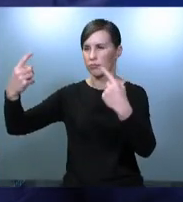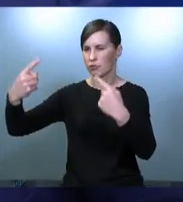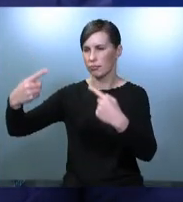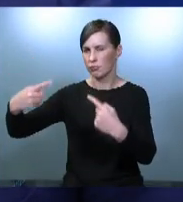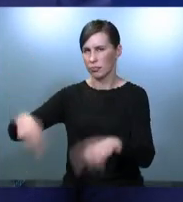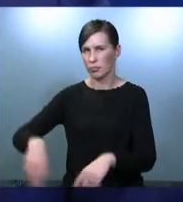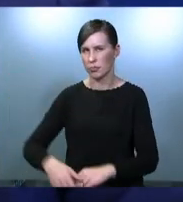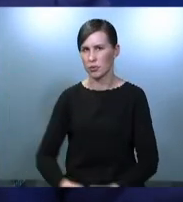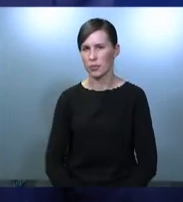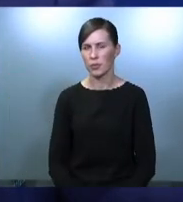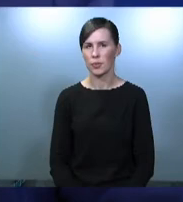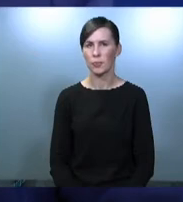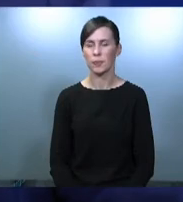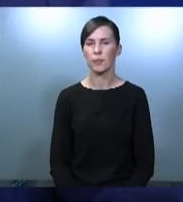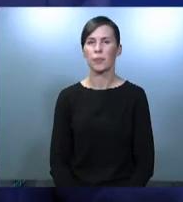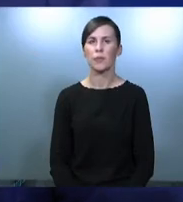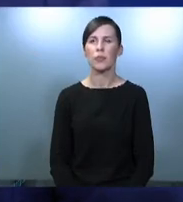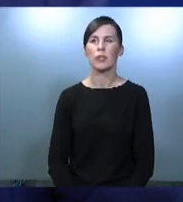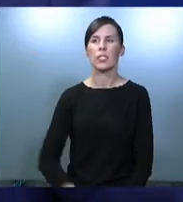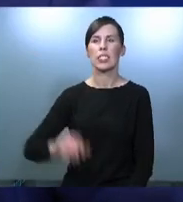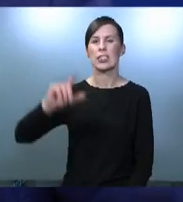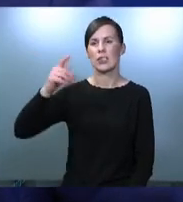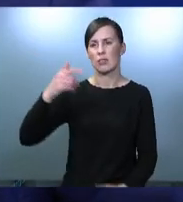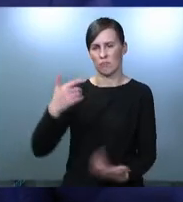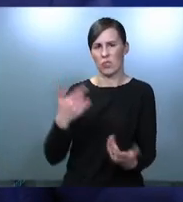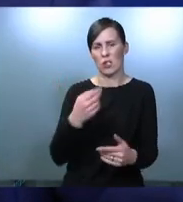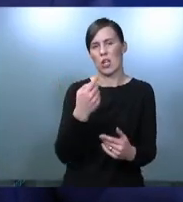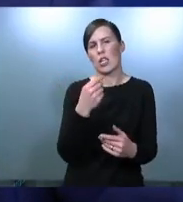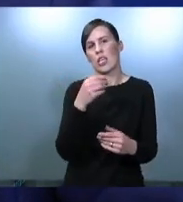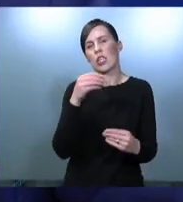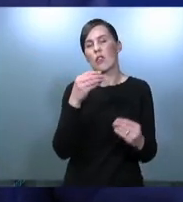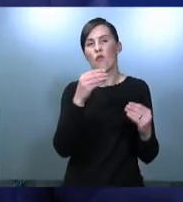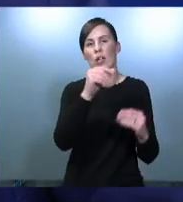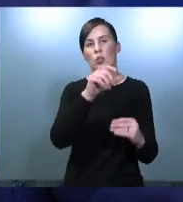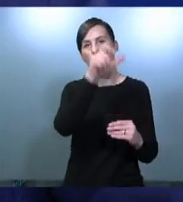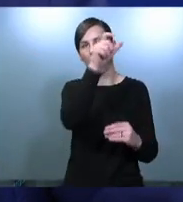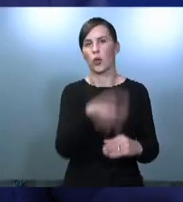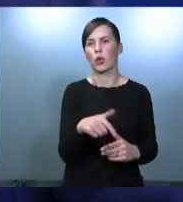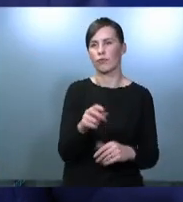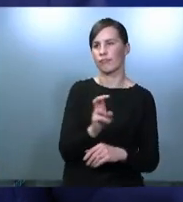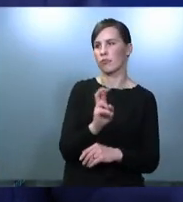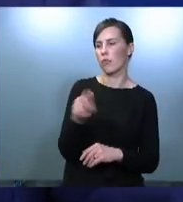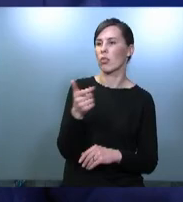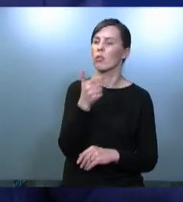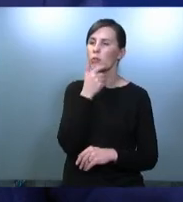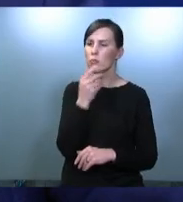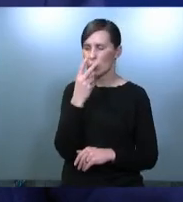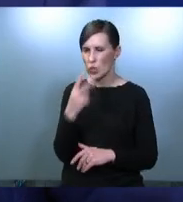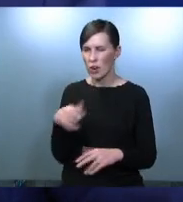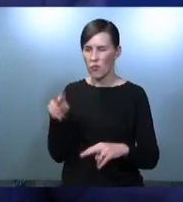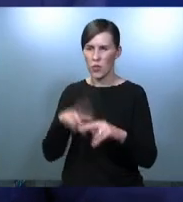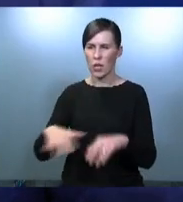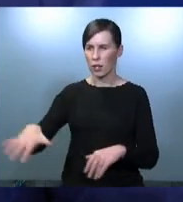pasižiūrėjus tokį lėzą, tai nelabai jis nori ir gal ten įsikurti. Aš manyčiau, tikrai tuos reikalus reiktų sutvarkyti, krūmus iškirsti. O